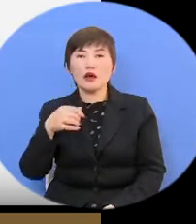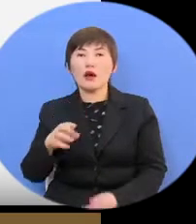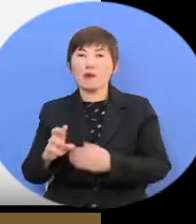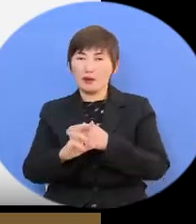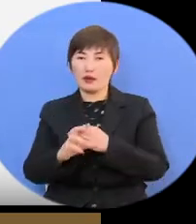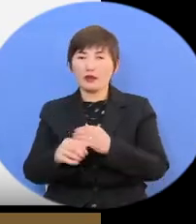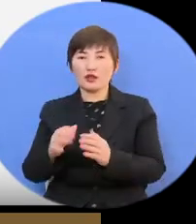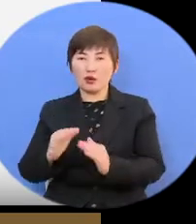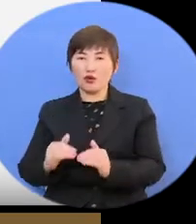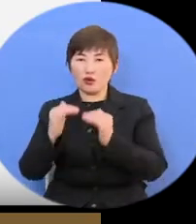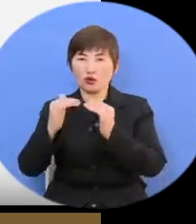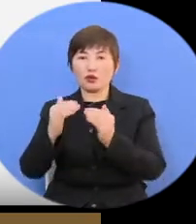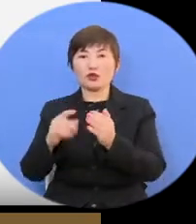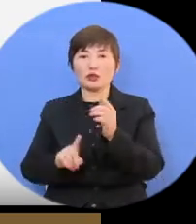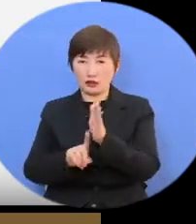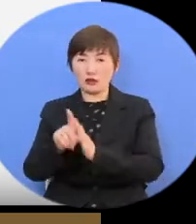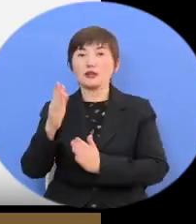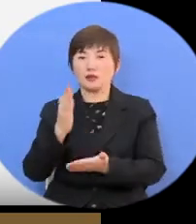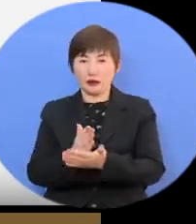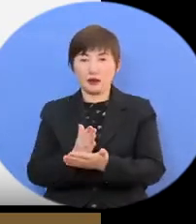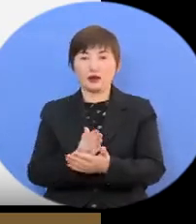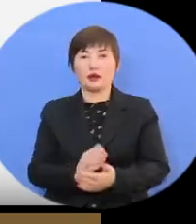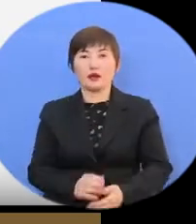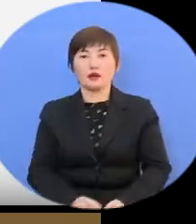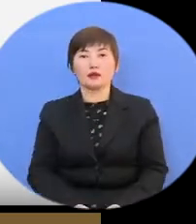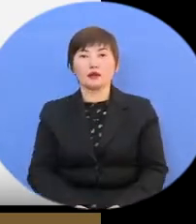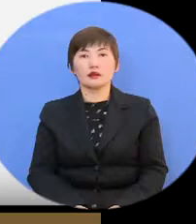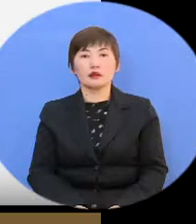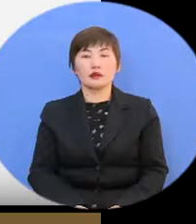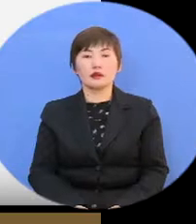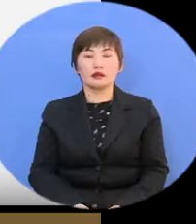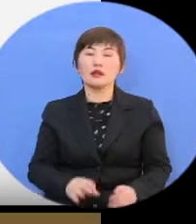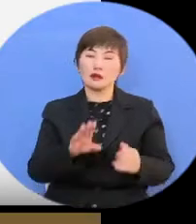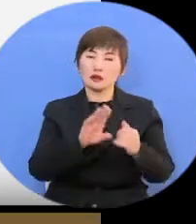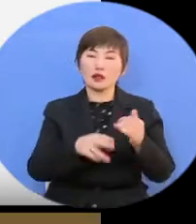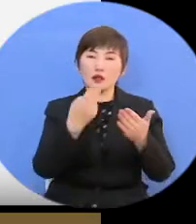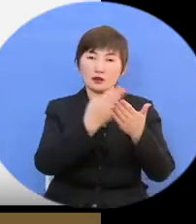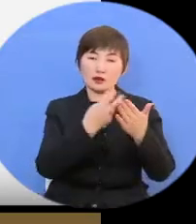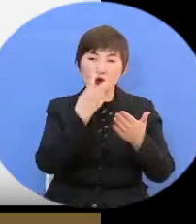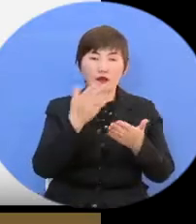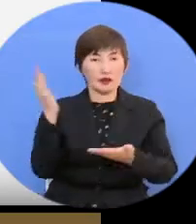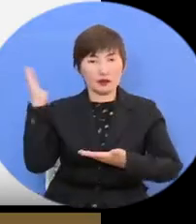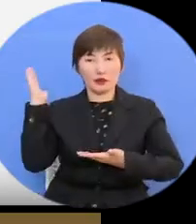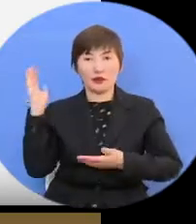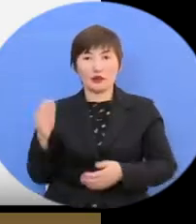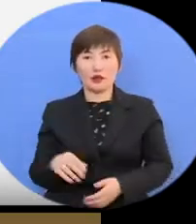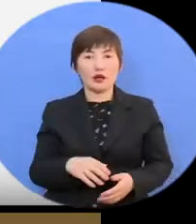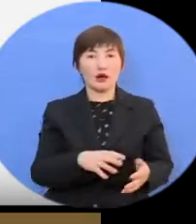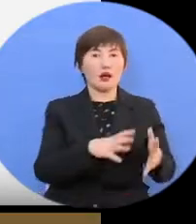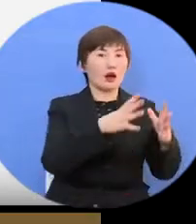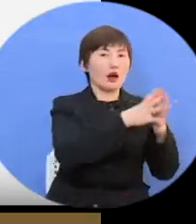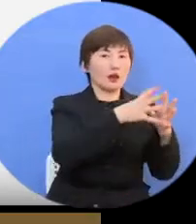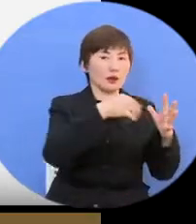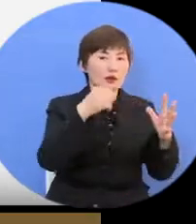явагдсанаар охид маань хүүхдүүдээсээ өндөр болж эхэлдэг бахна. За тэгвэл дараагийн зургийг ажиглая. За 10-аас 13 наснд